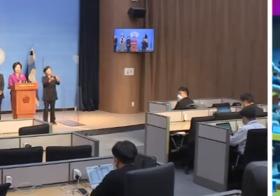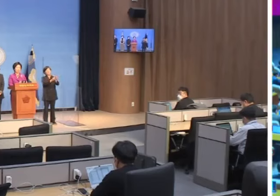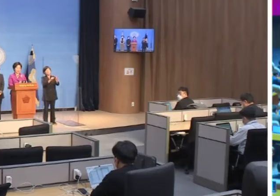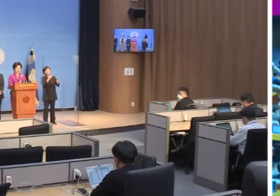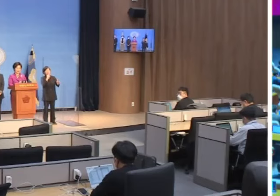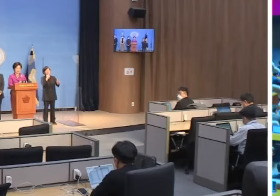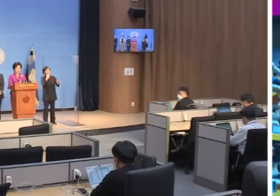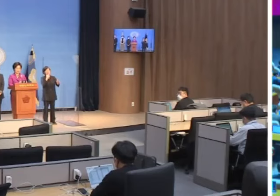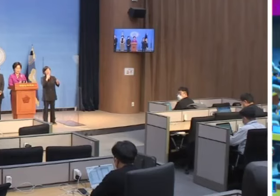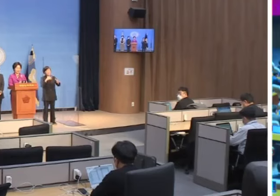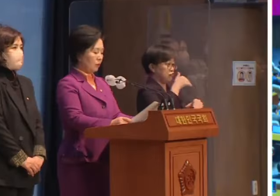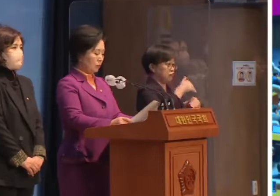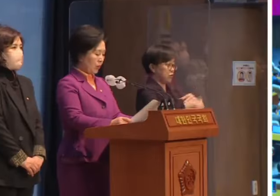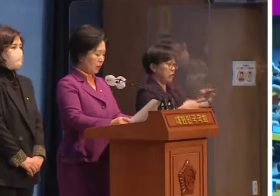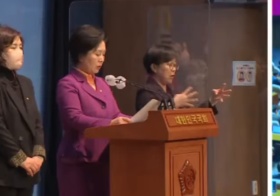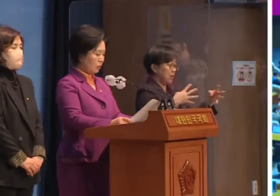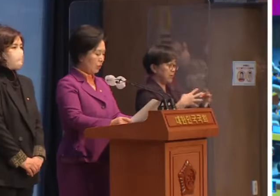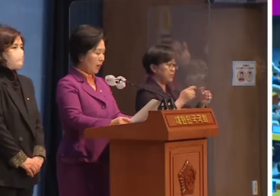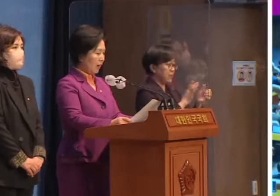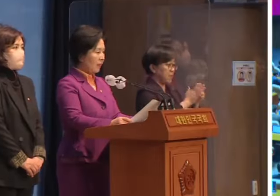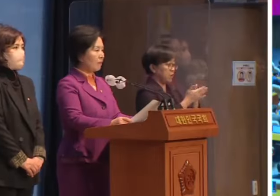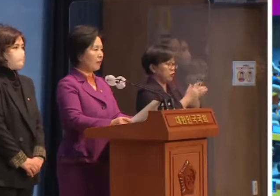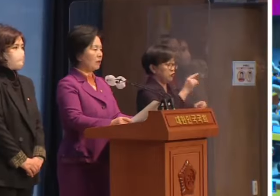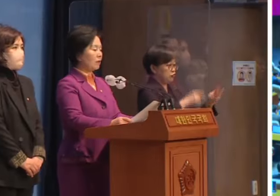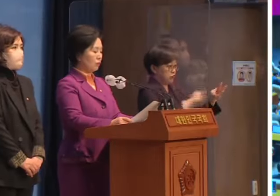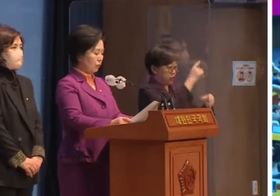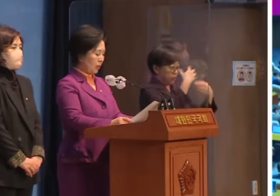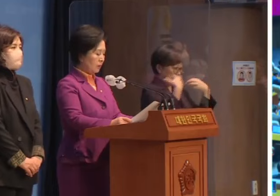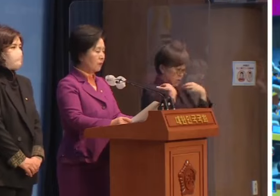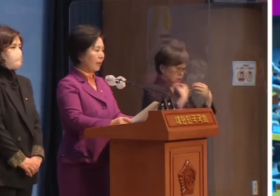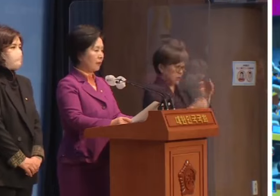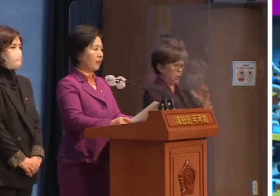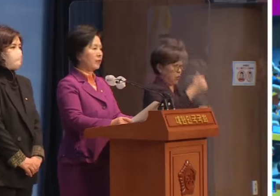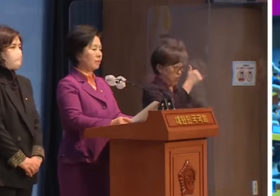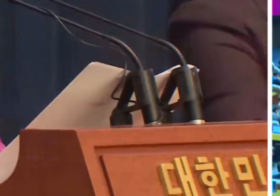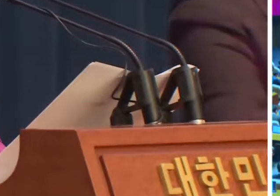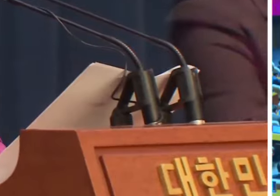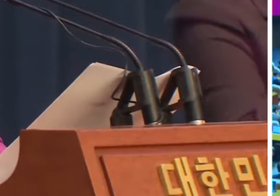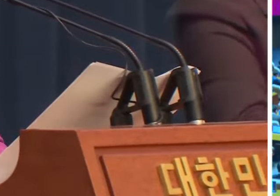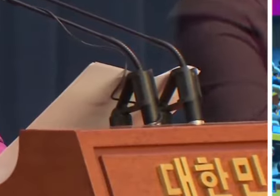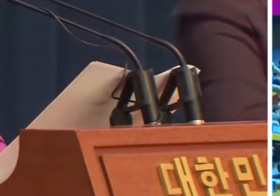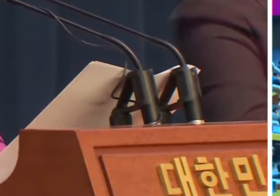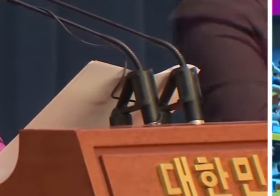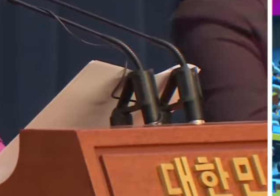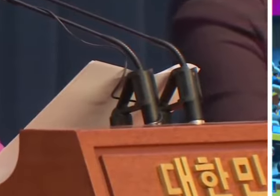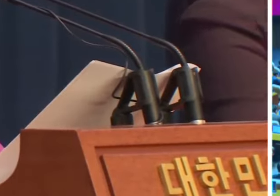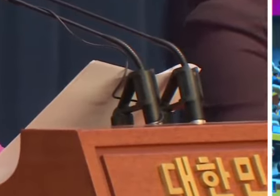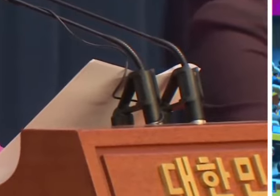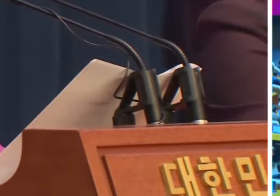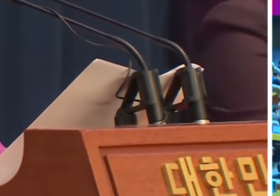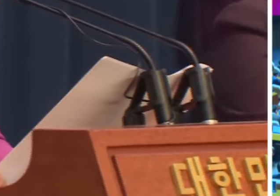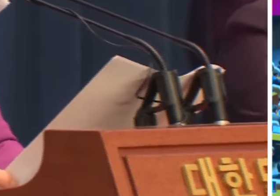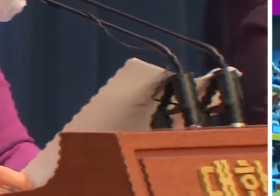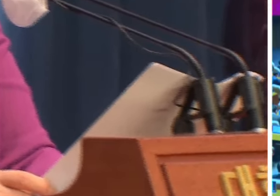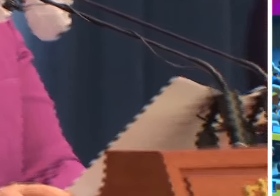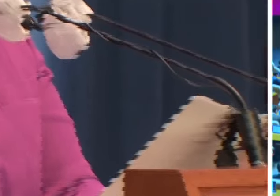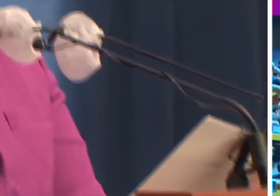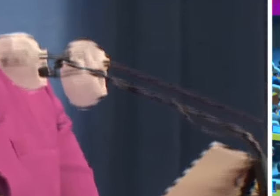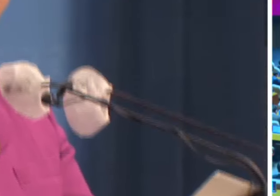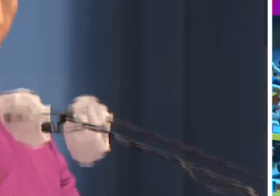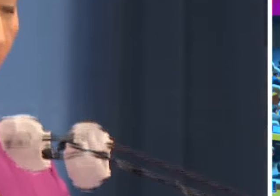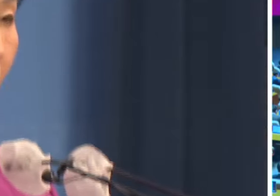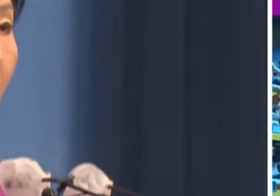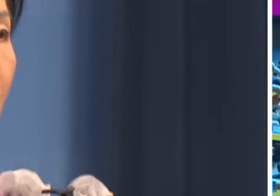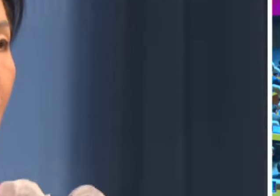중요한 건 어 명태현 씨 갑질을 했던 그리고 갑이었던 당연하죠 윤성열 대통령 내외에게 공천 얘기한 적 없어요